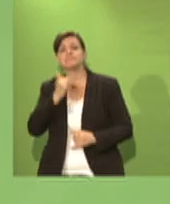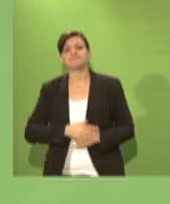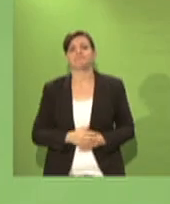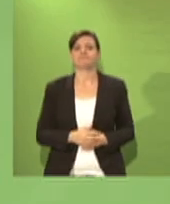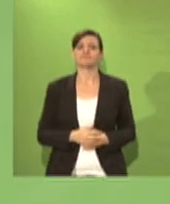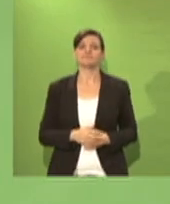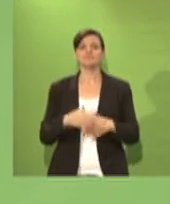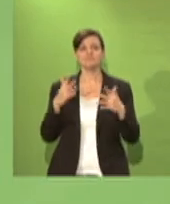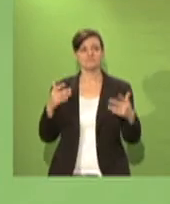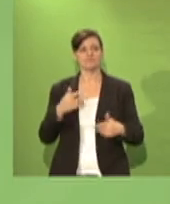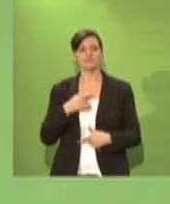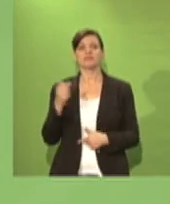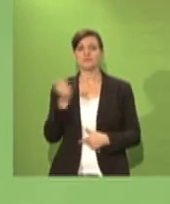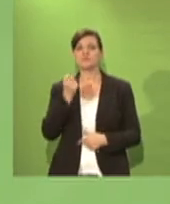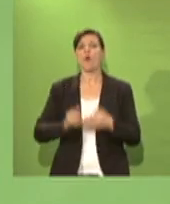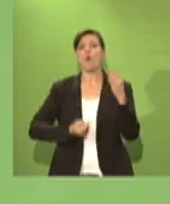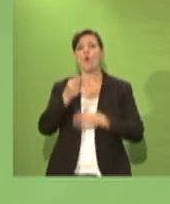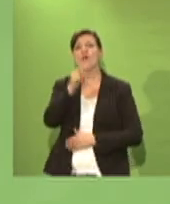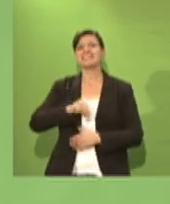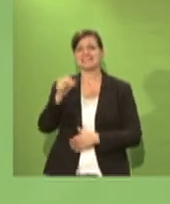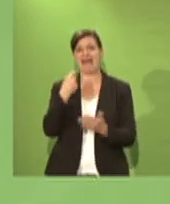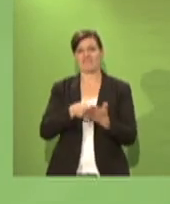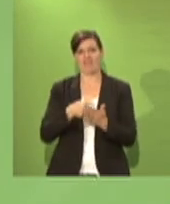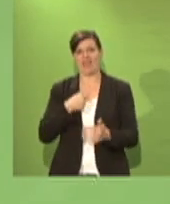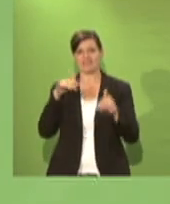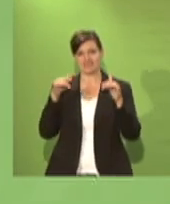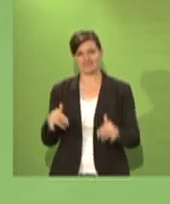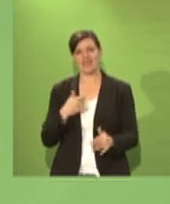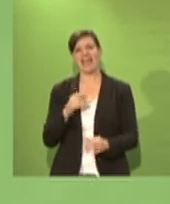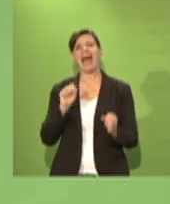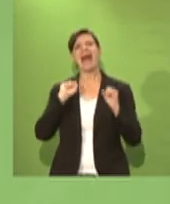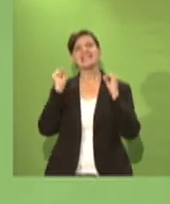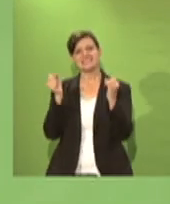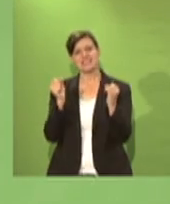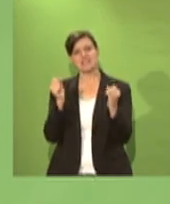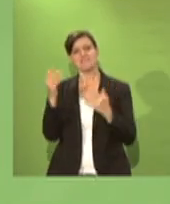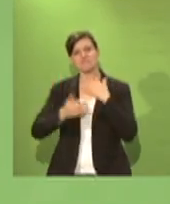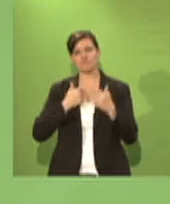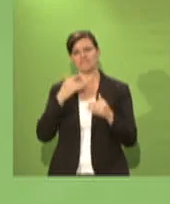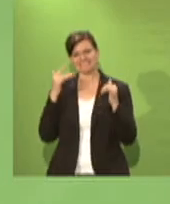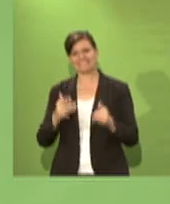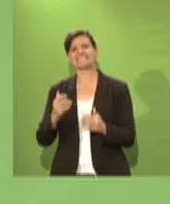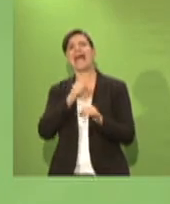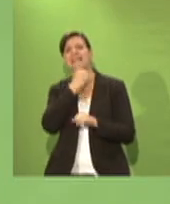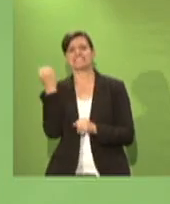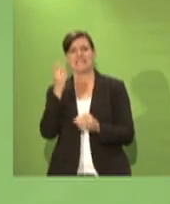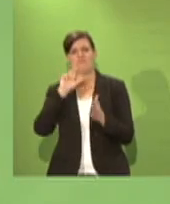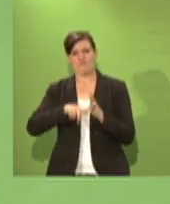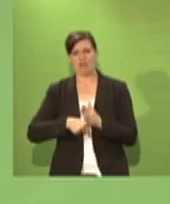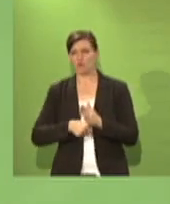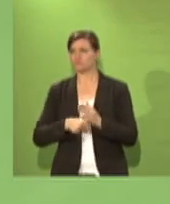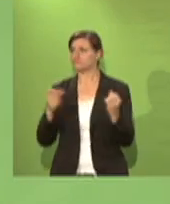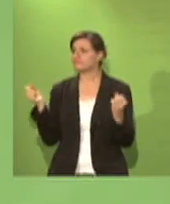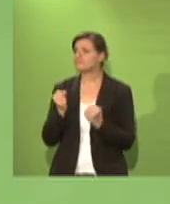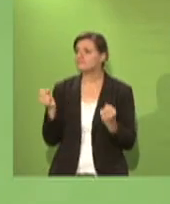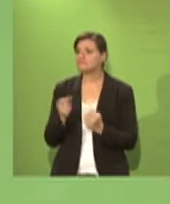Wir haben extrem hohe Nitratwerte. Wir haben im Bereich der Artenvielfalt extreme Verluste. Wir haben den Rückgang beim Kiebitz, wenn ich